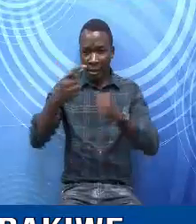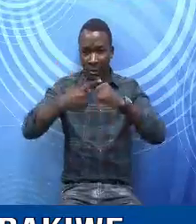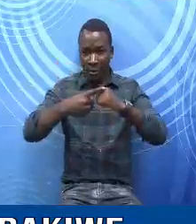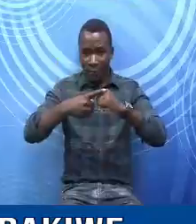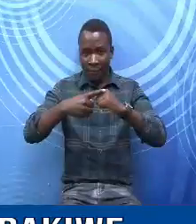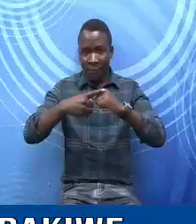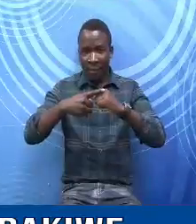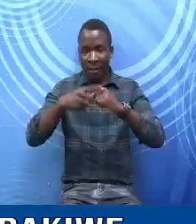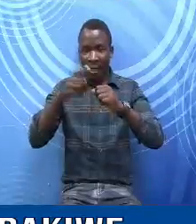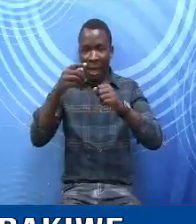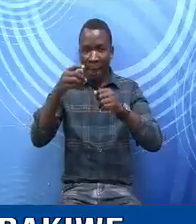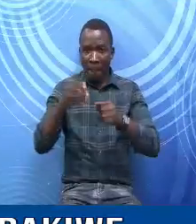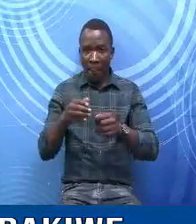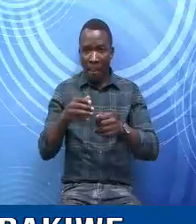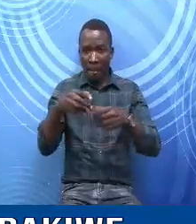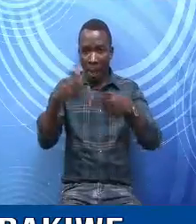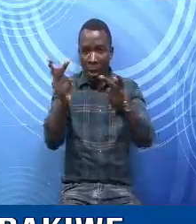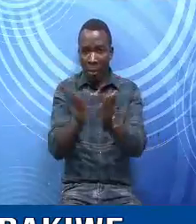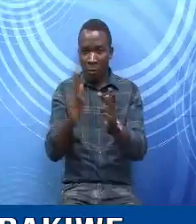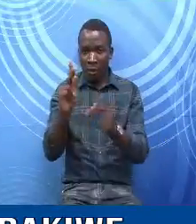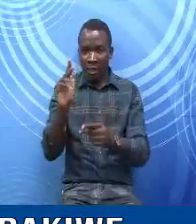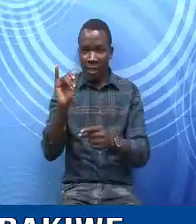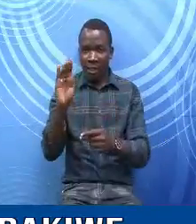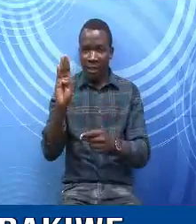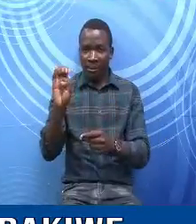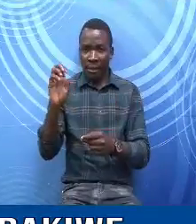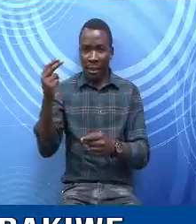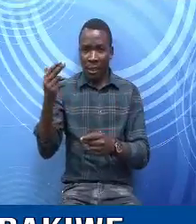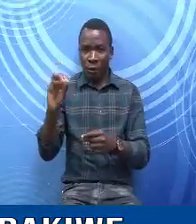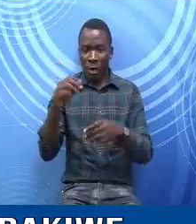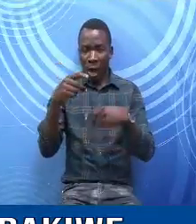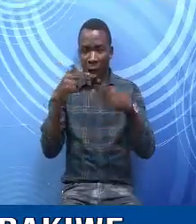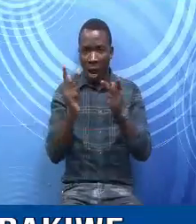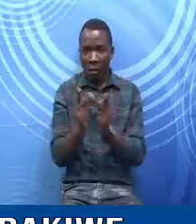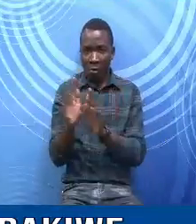Kibeho, cyane cyane mu ahantu hagenewe imiturire